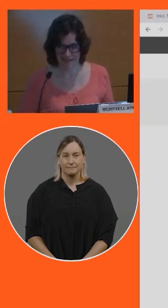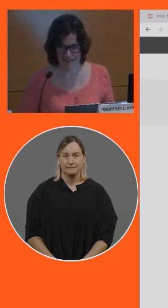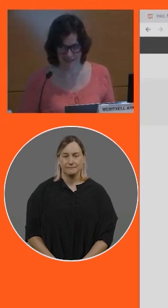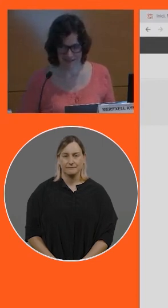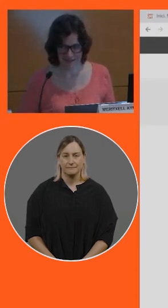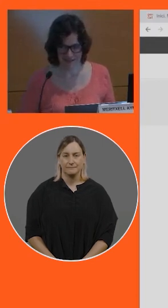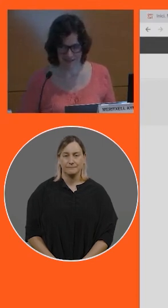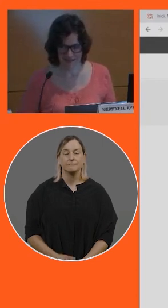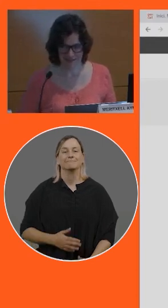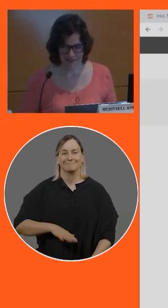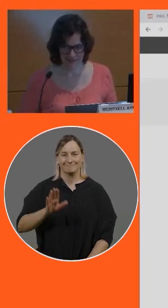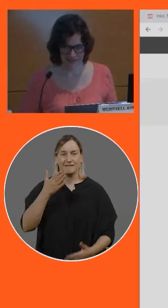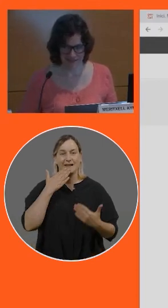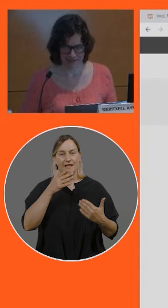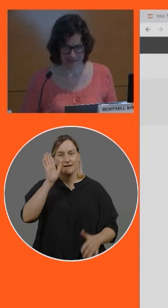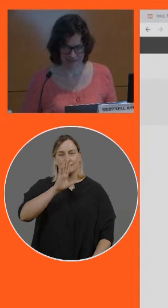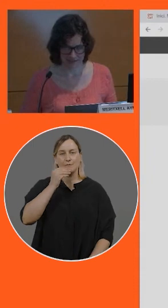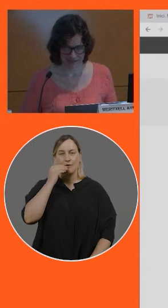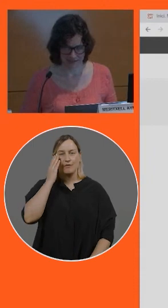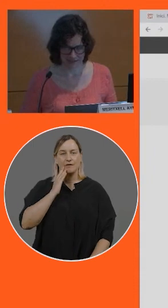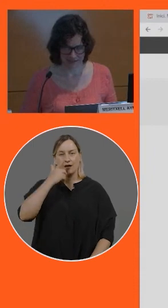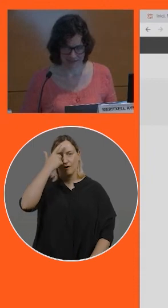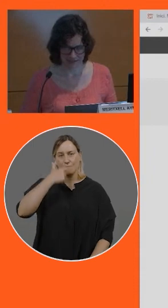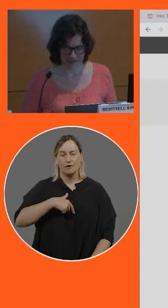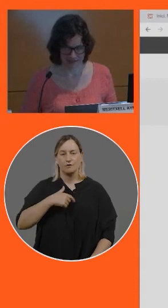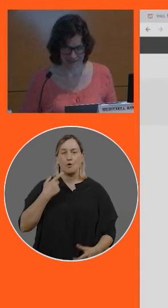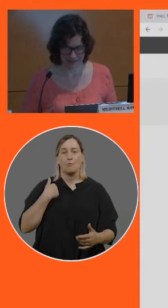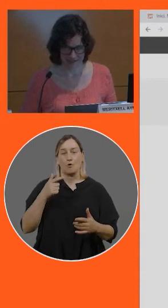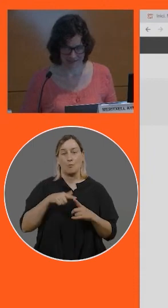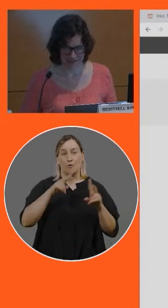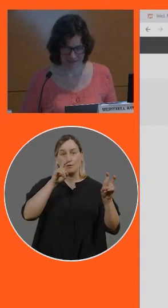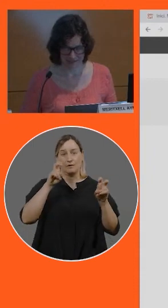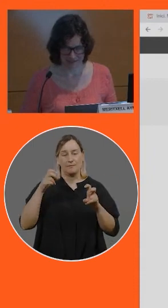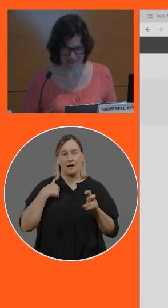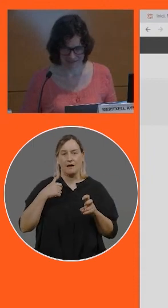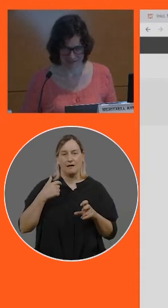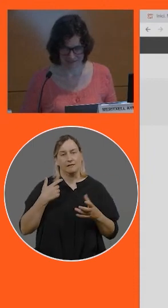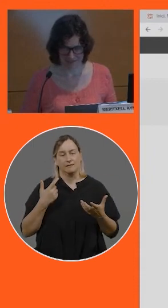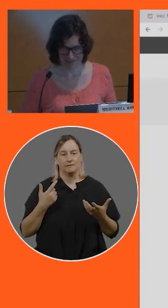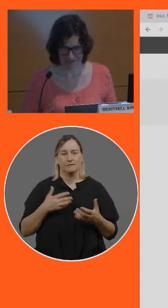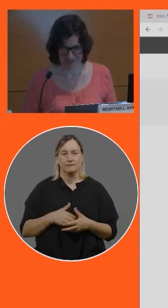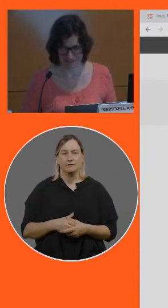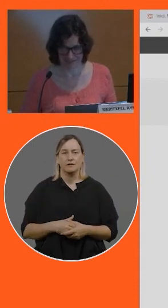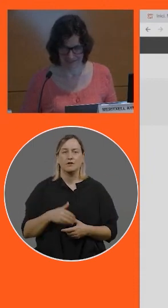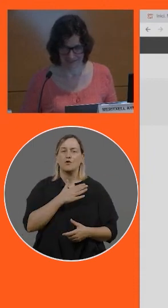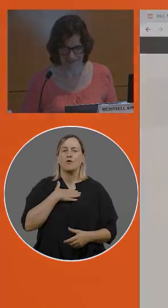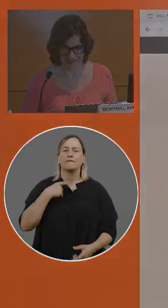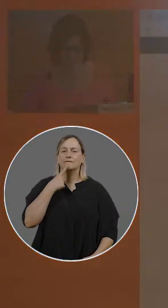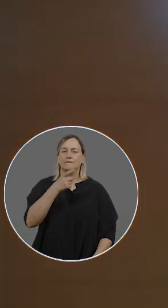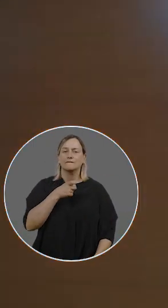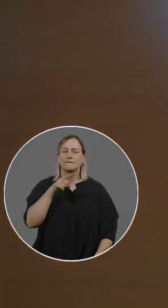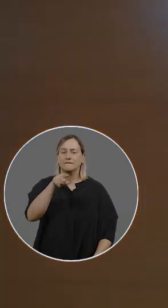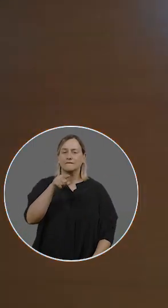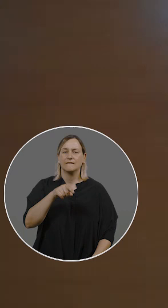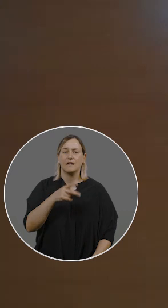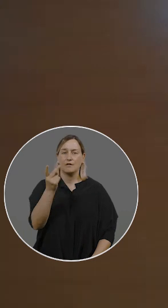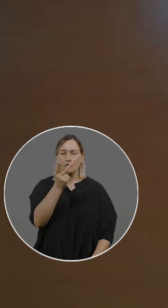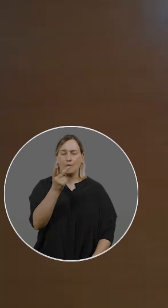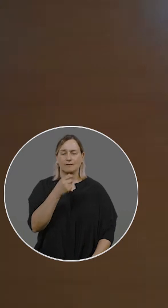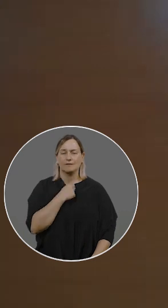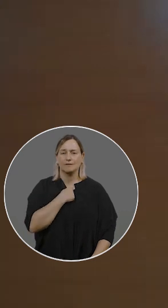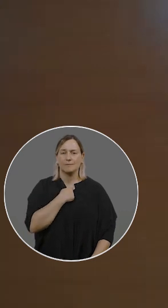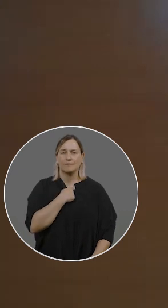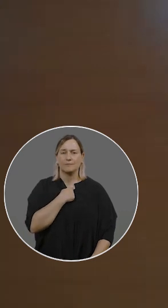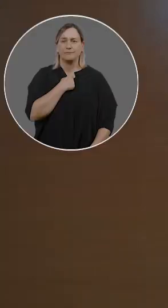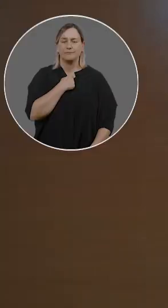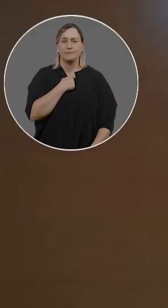Gràcies. Bon dia. A veure, jo una mica per al·lusions aquí volia preguntar a les dues. Per exemple, el llistat